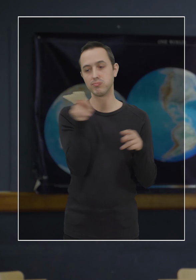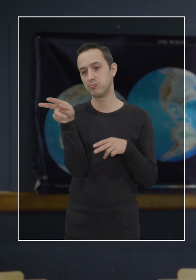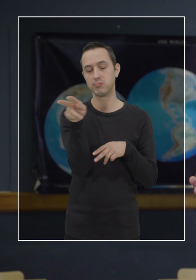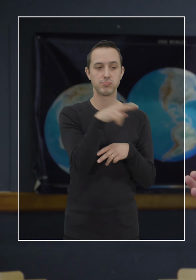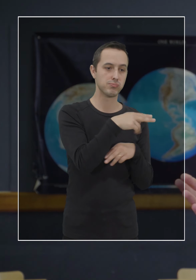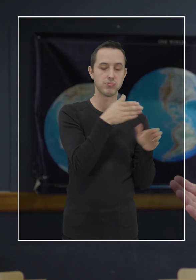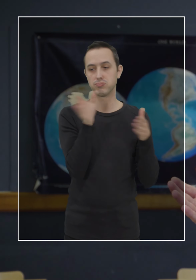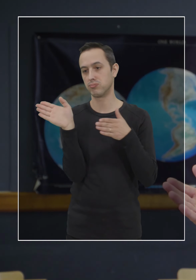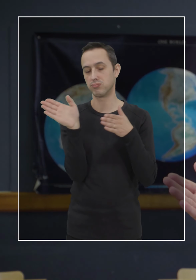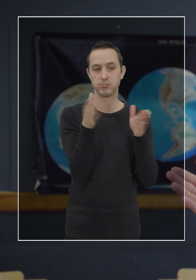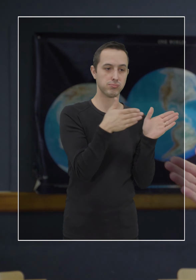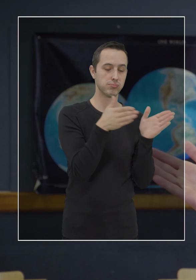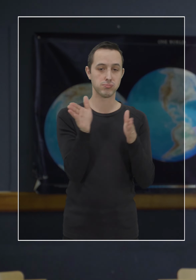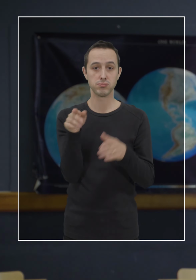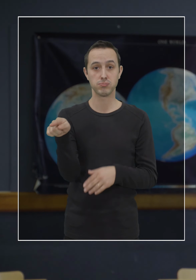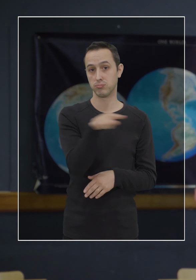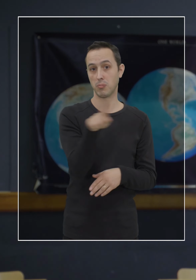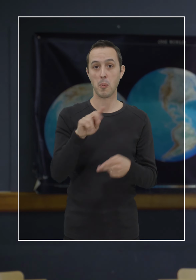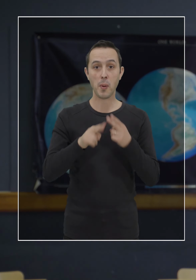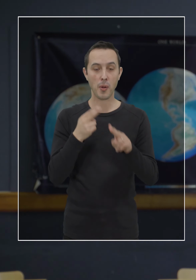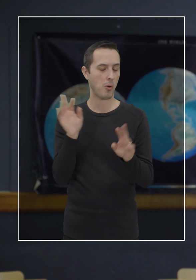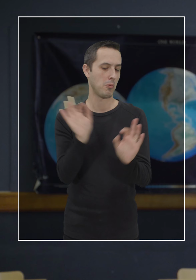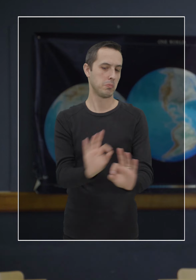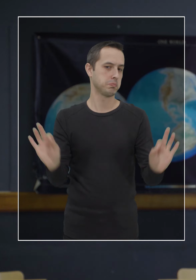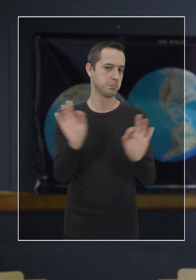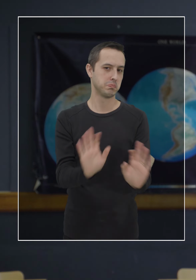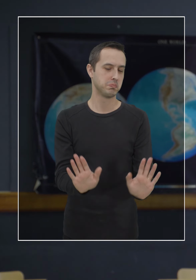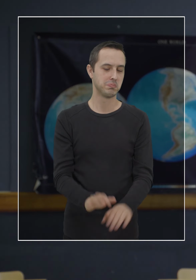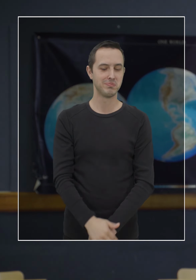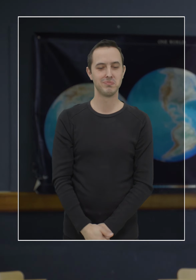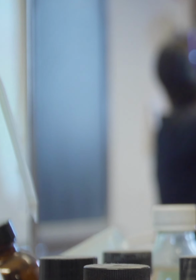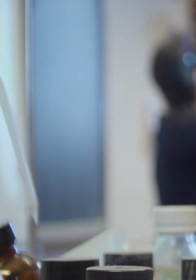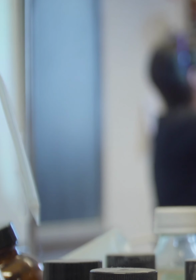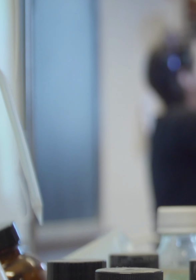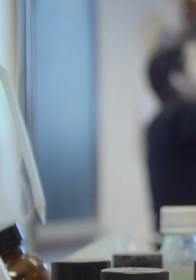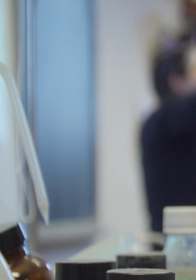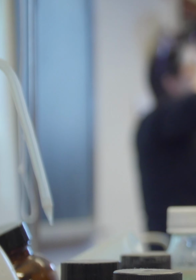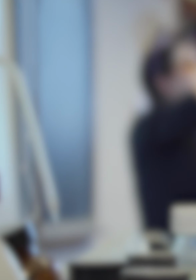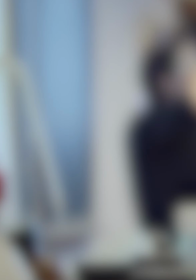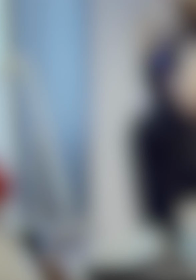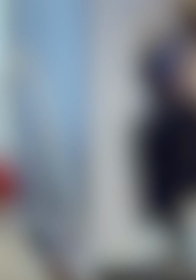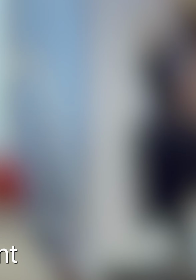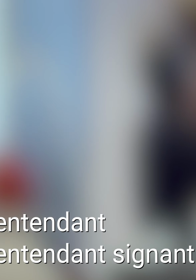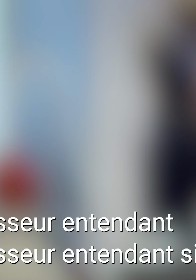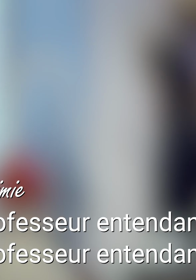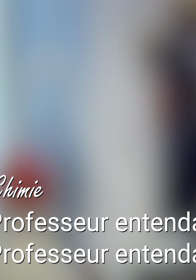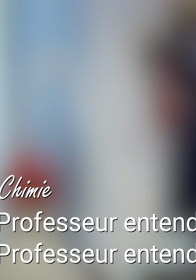signes. Je passe des deux professeurs, les professeurs n'ont aucun problème avec ça. 0,4,